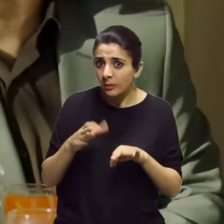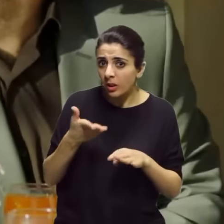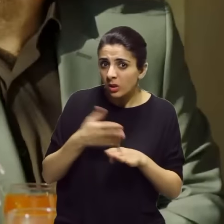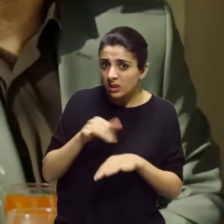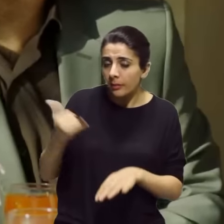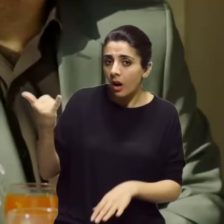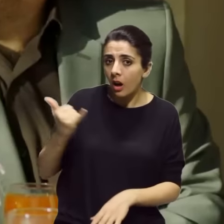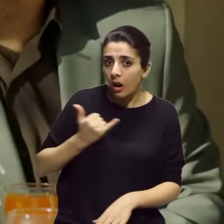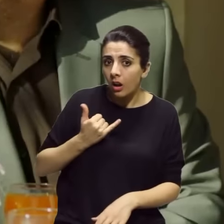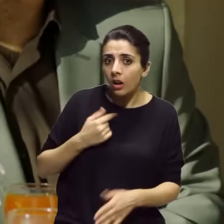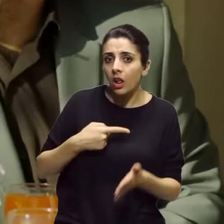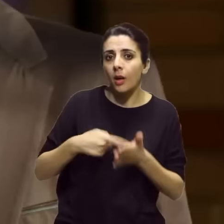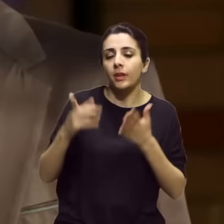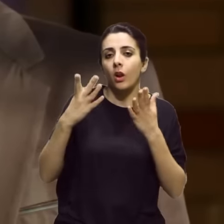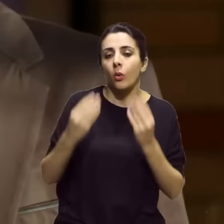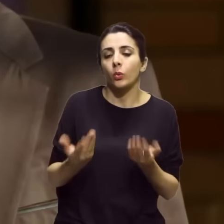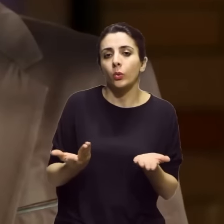abi. Şimdi aradılar. İş iptal.